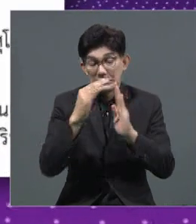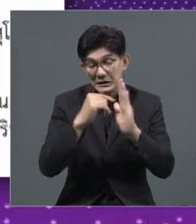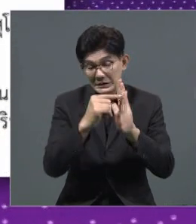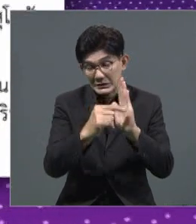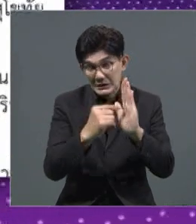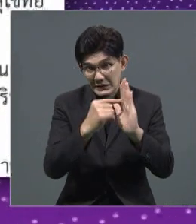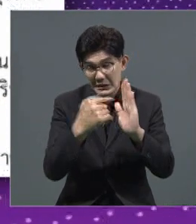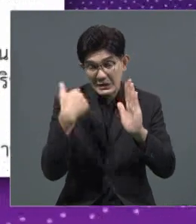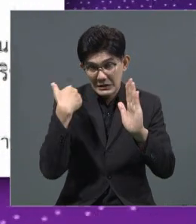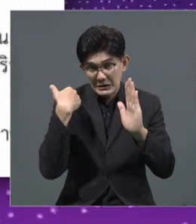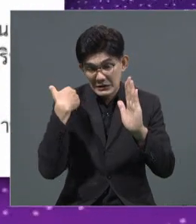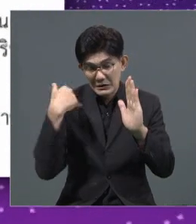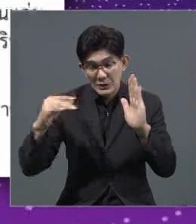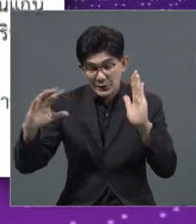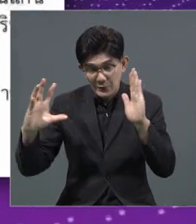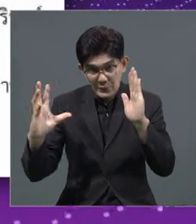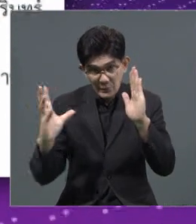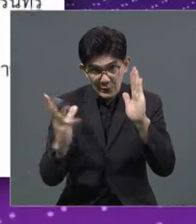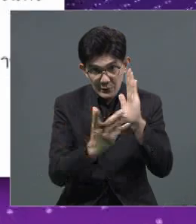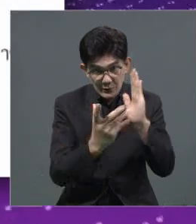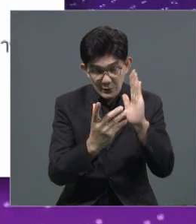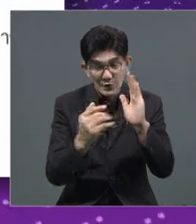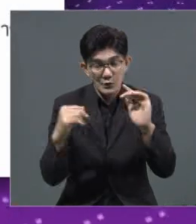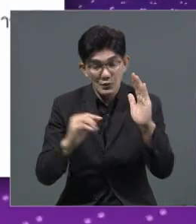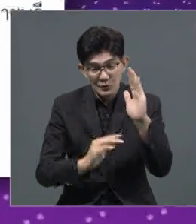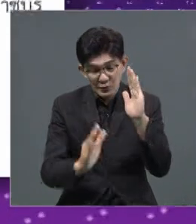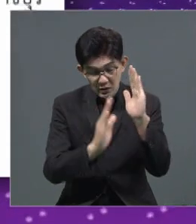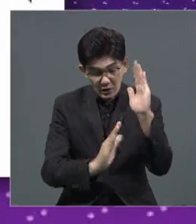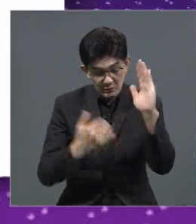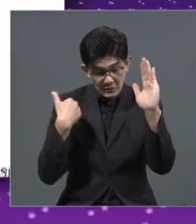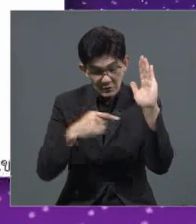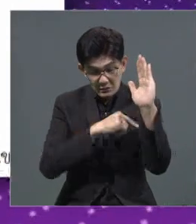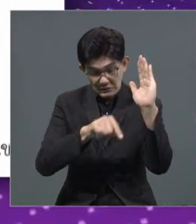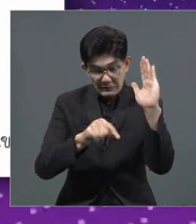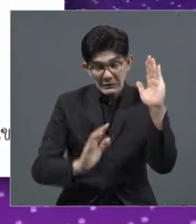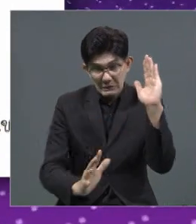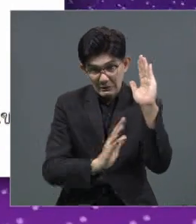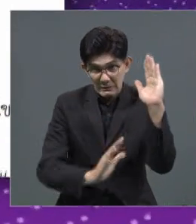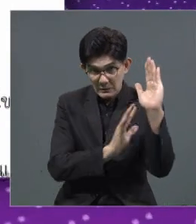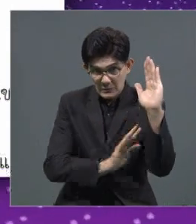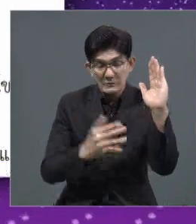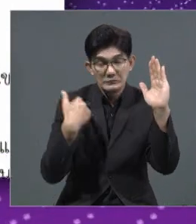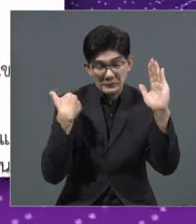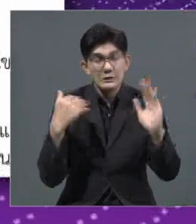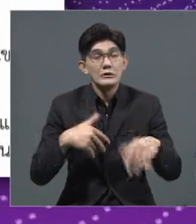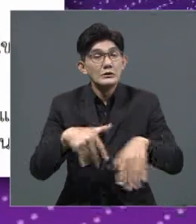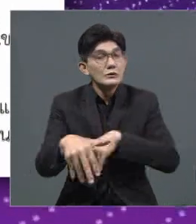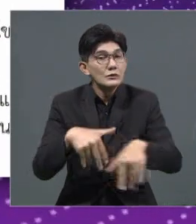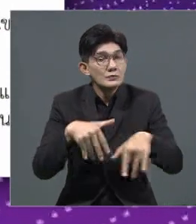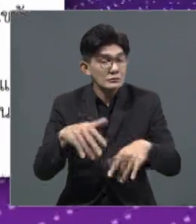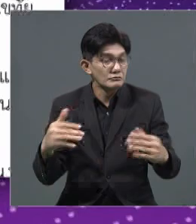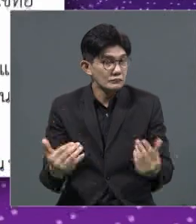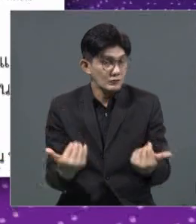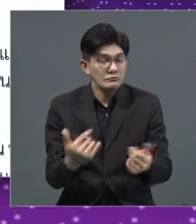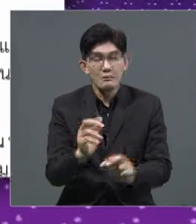ขณะที่มรสุมตวนตกเฉียงใต้กำลังค่อนข้างแรงปกคลุมทะเลอนามันประเทศไทยและอ่าวไทยตอนบนประชาชนในบริเวณดัง